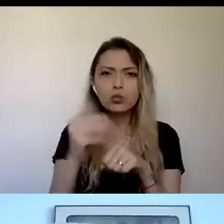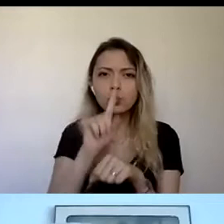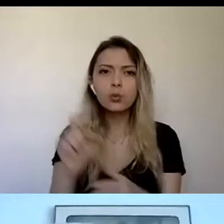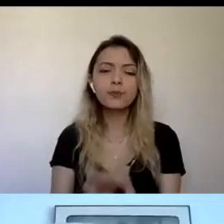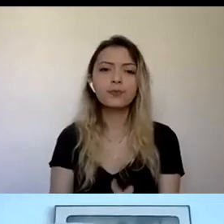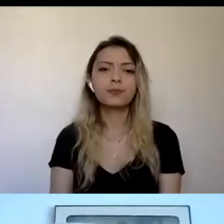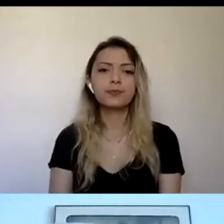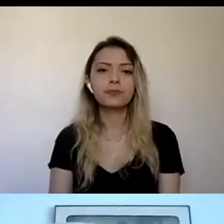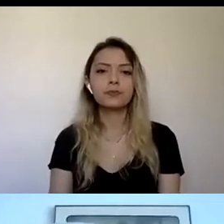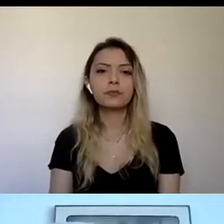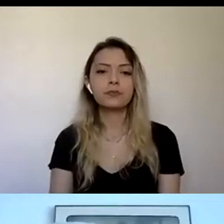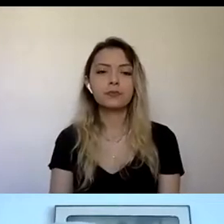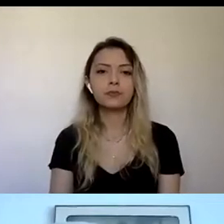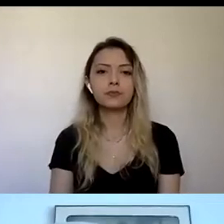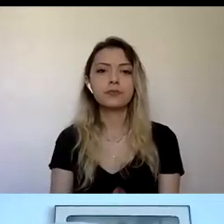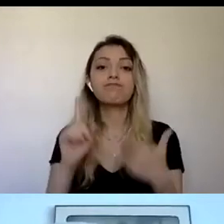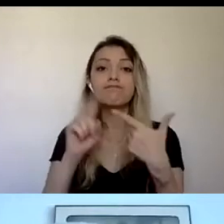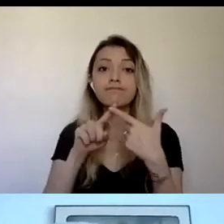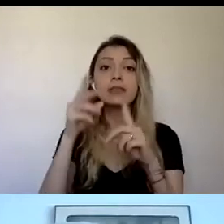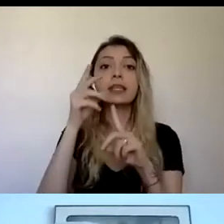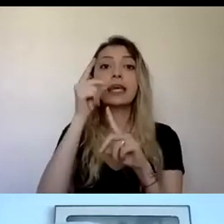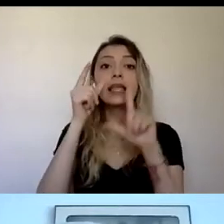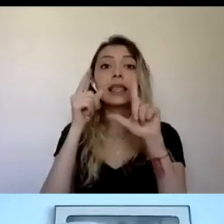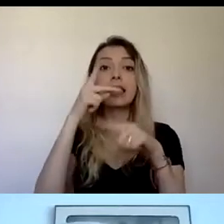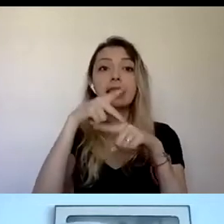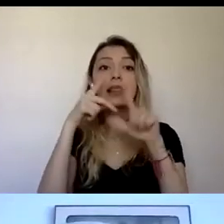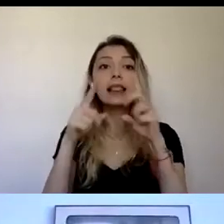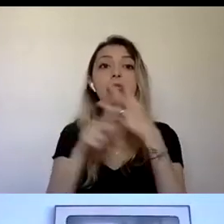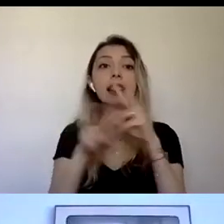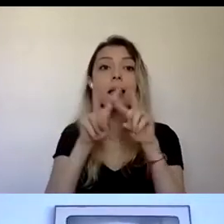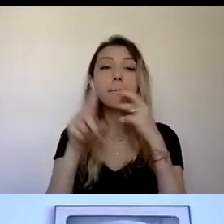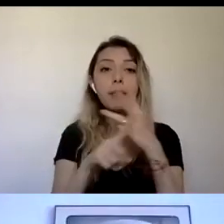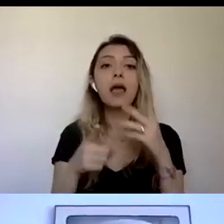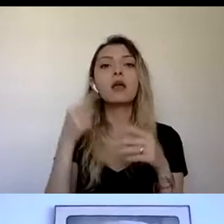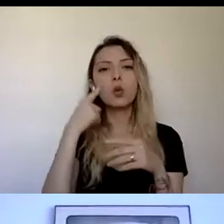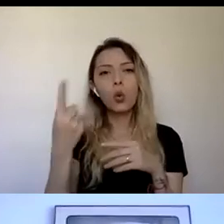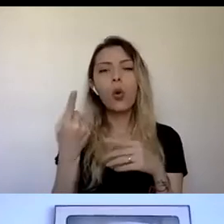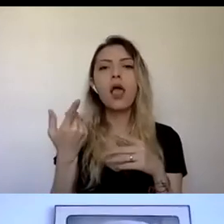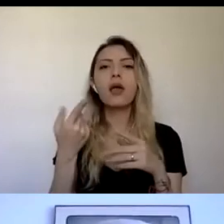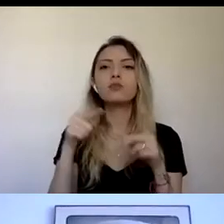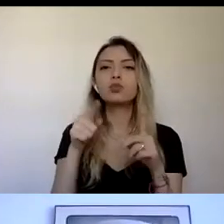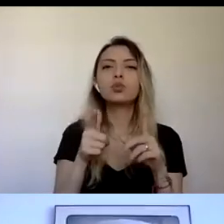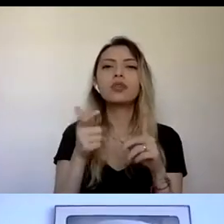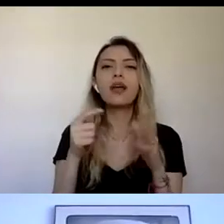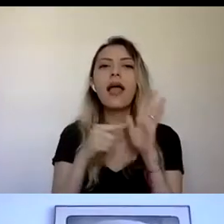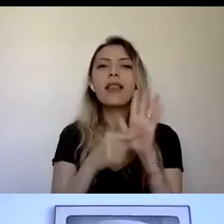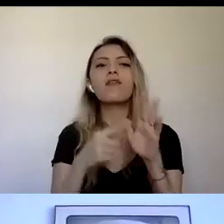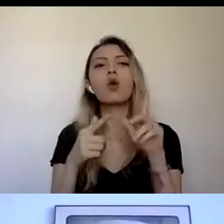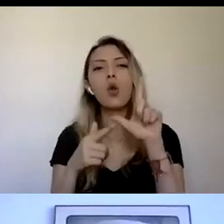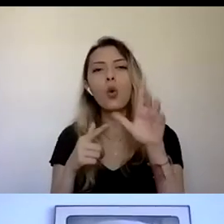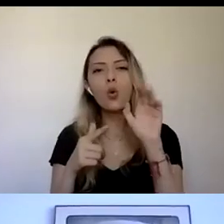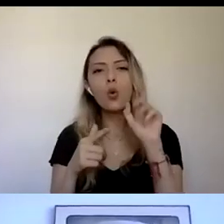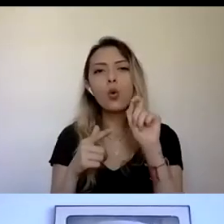İkinci soru, izleme aracına özgü bir iletişimden veya izleme odaklı savunuculuktan, lobicilikten söz edebilir miyiz? Evet,